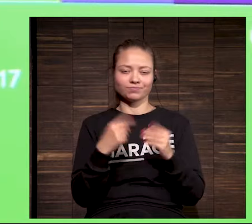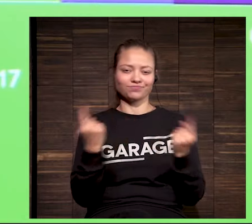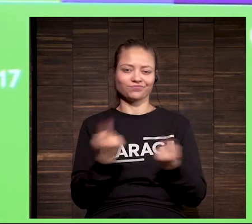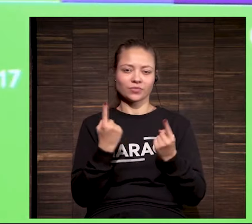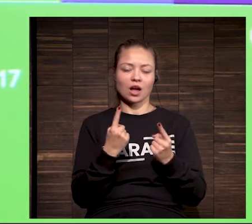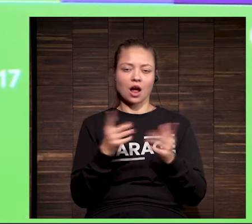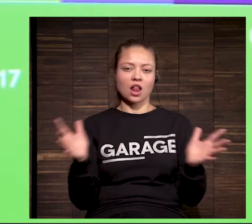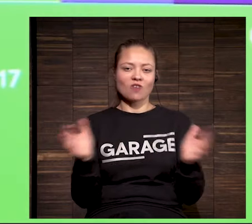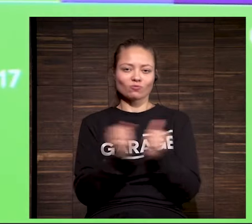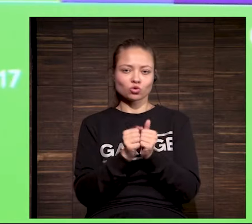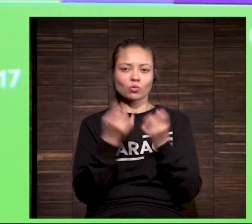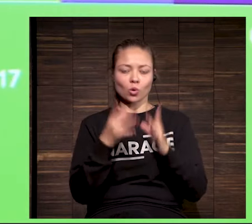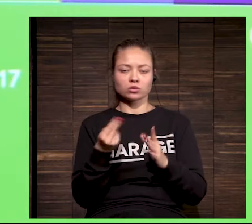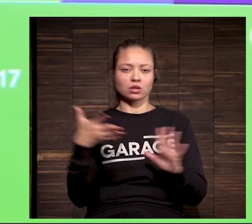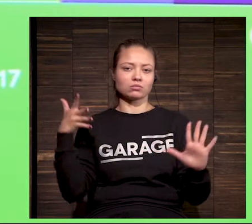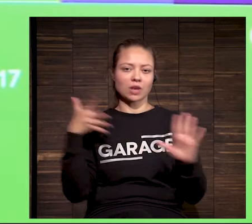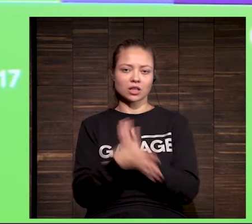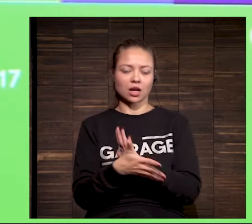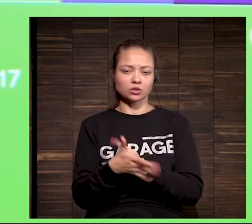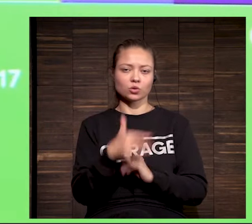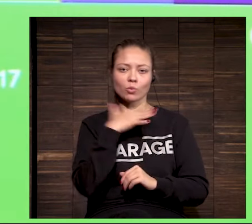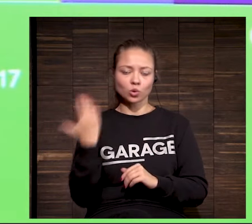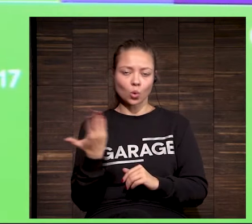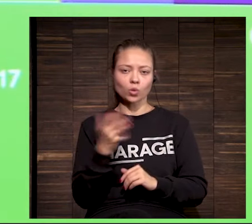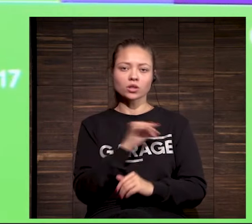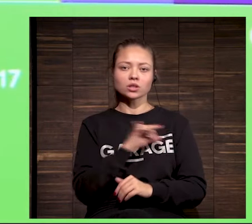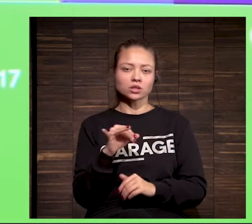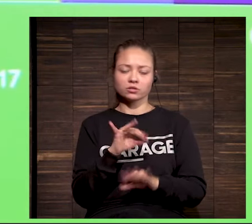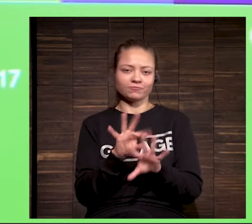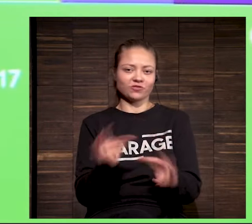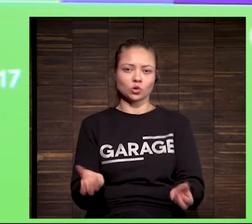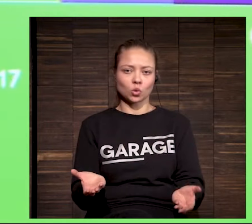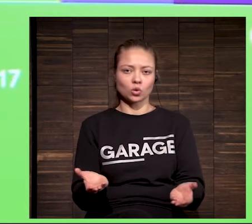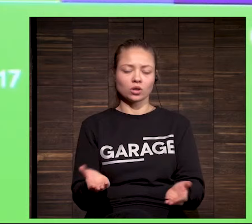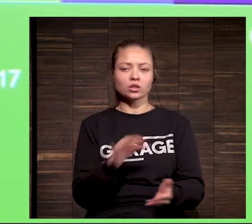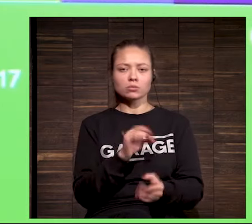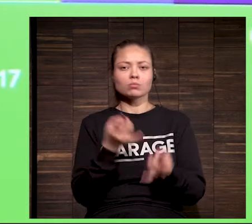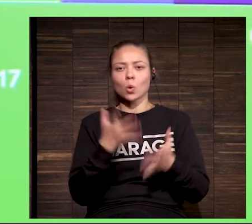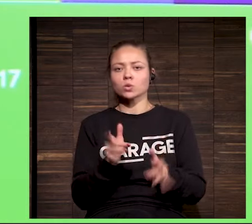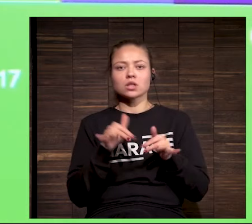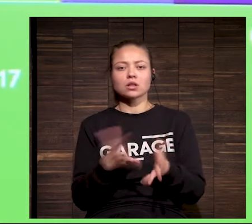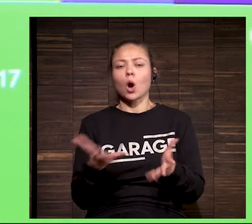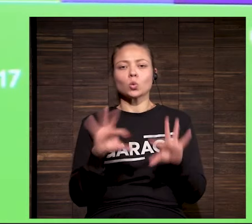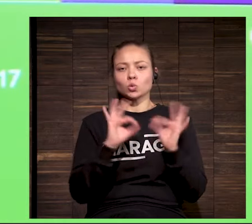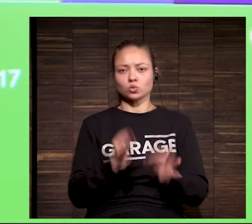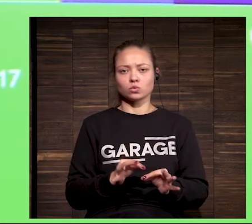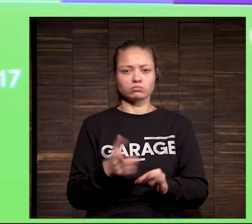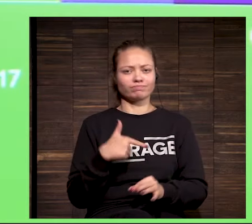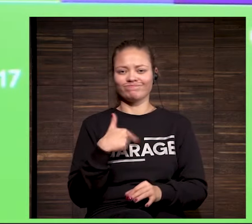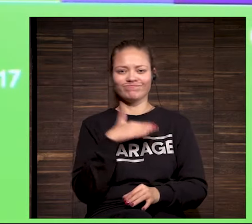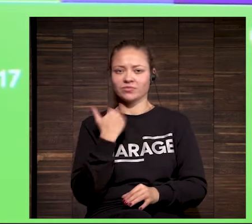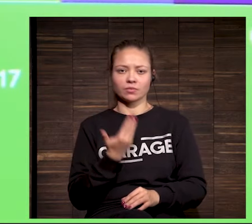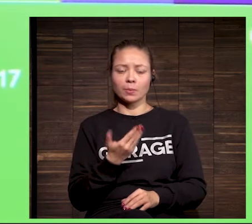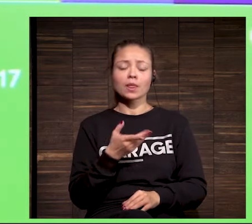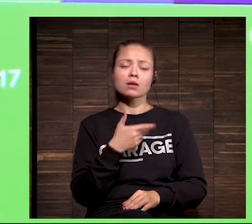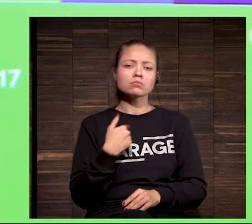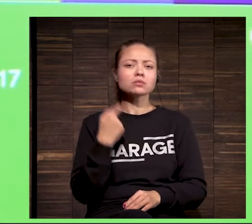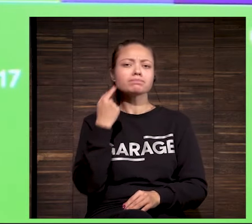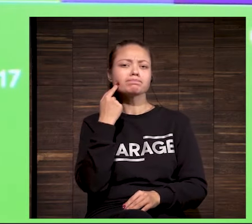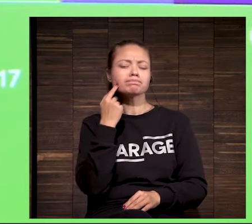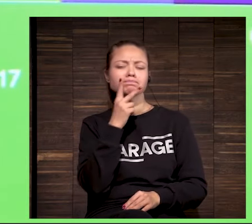просто потратить очень много денег и все и просто сделать какое-то искусства нет мы смотрели на то